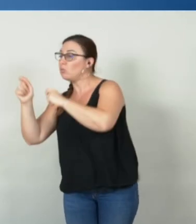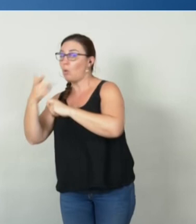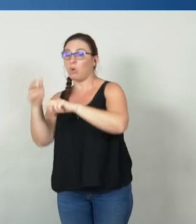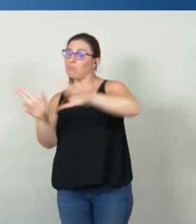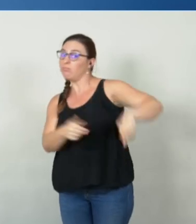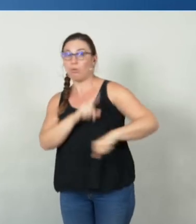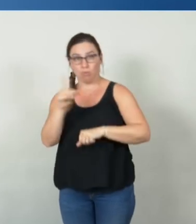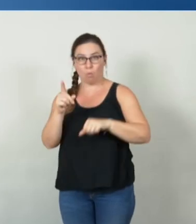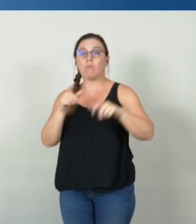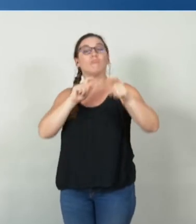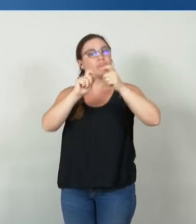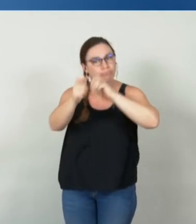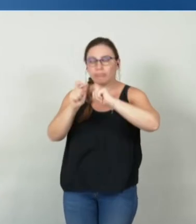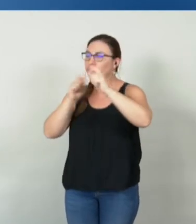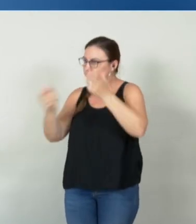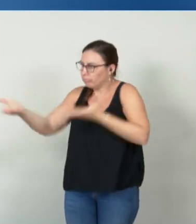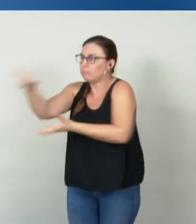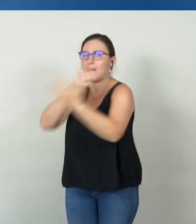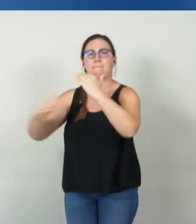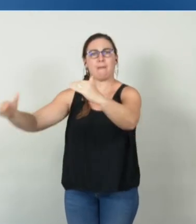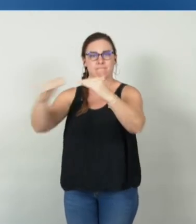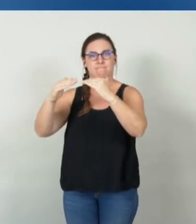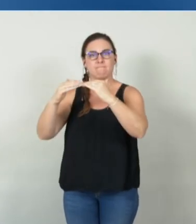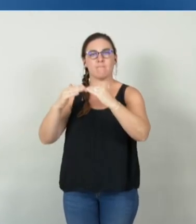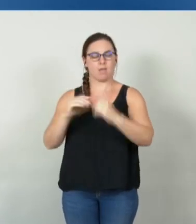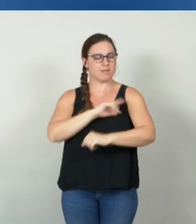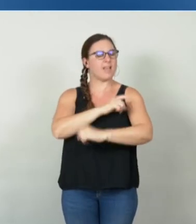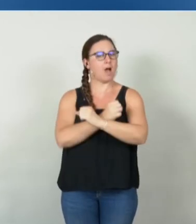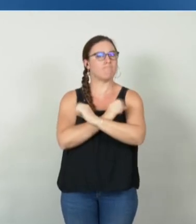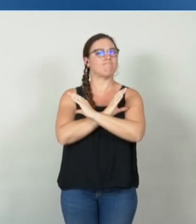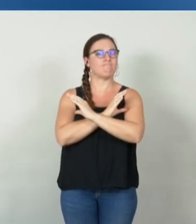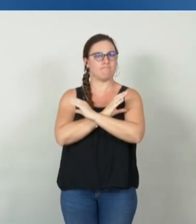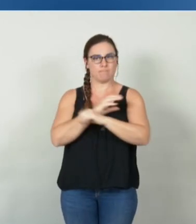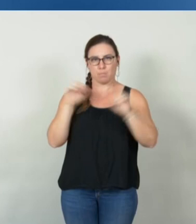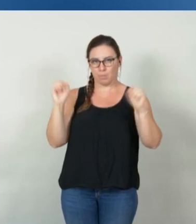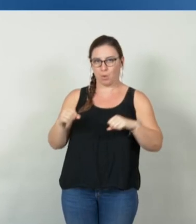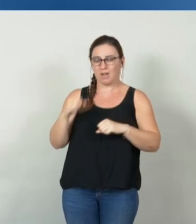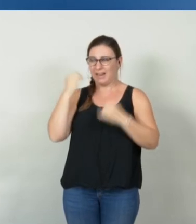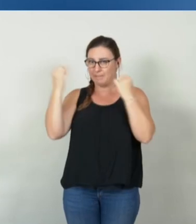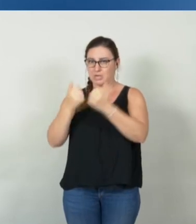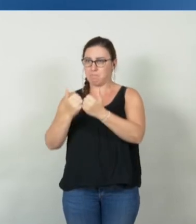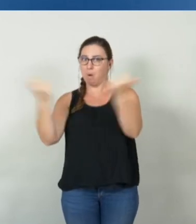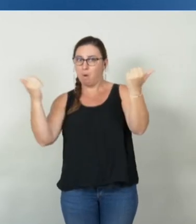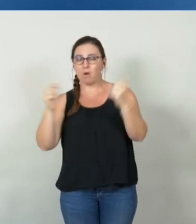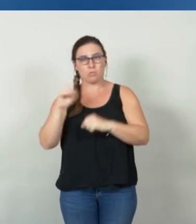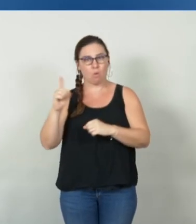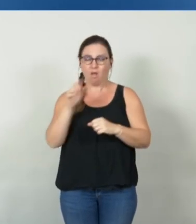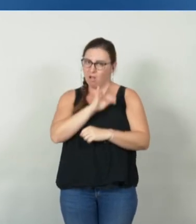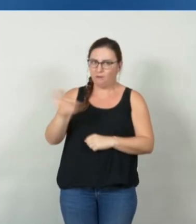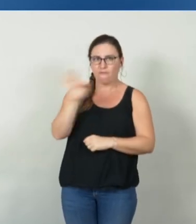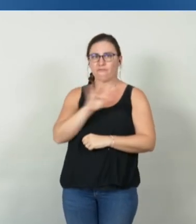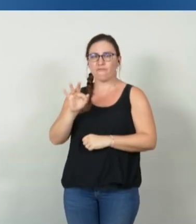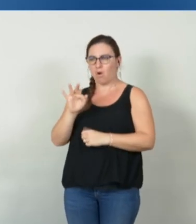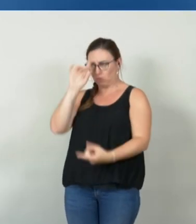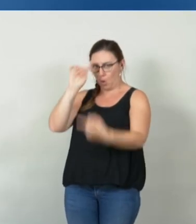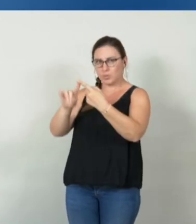force consciente que la péridie dans l'accord entre antagonisme sa vocation est de créer les